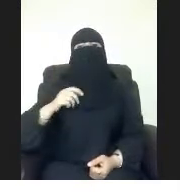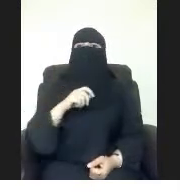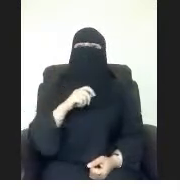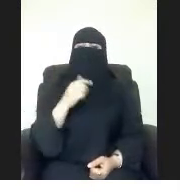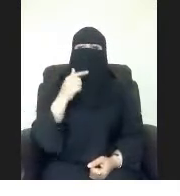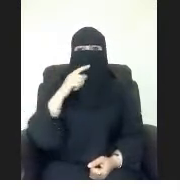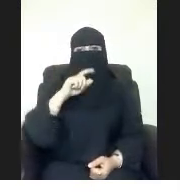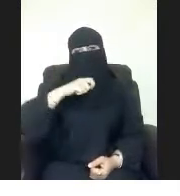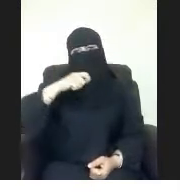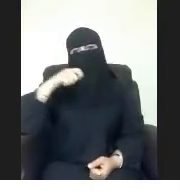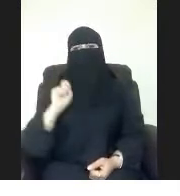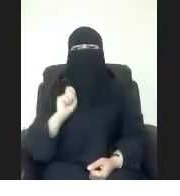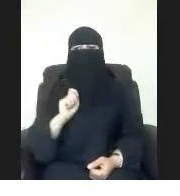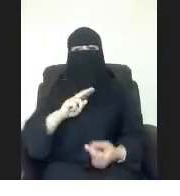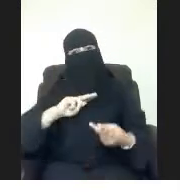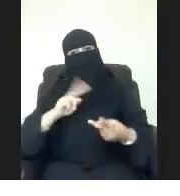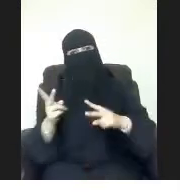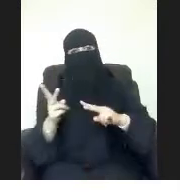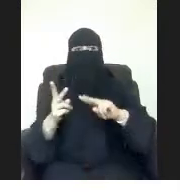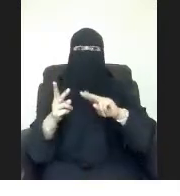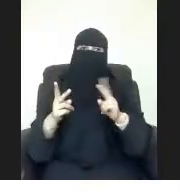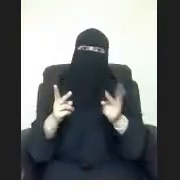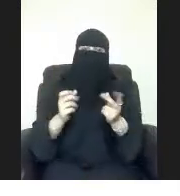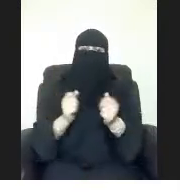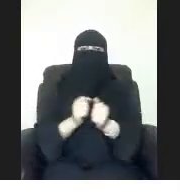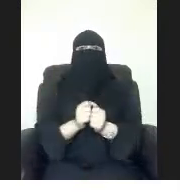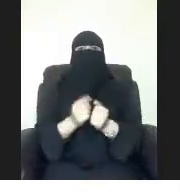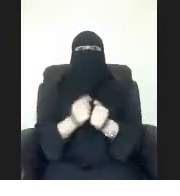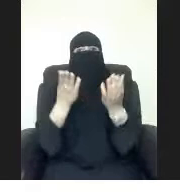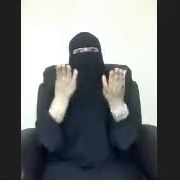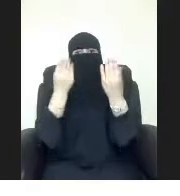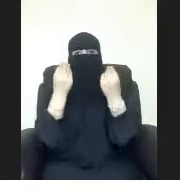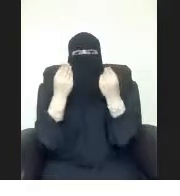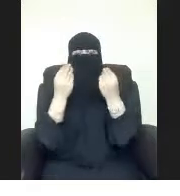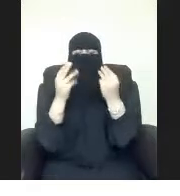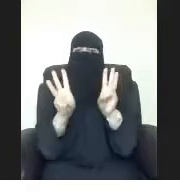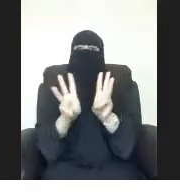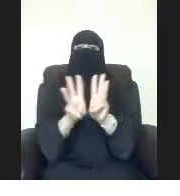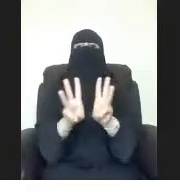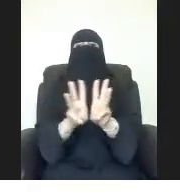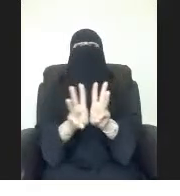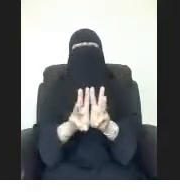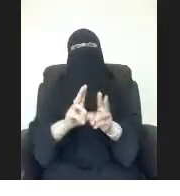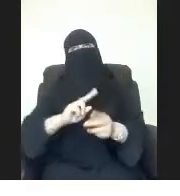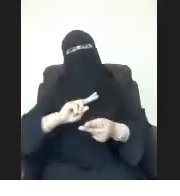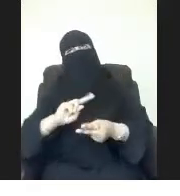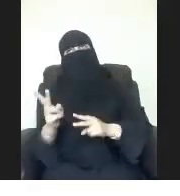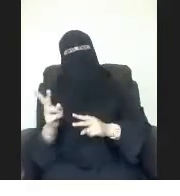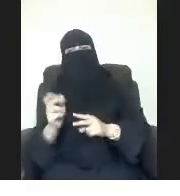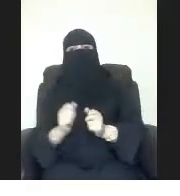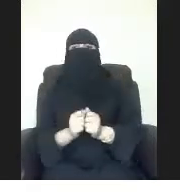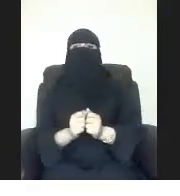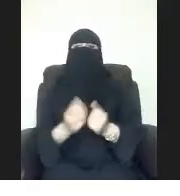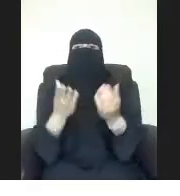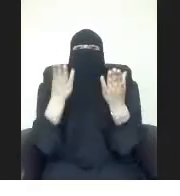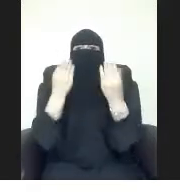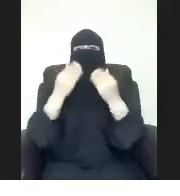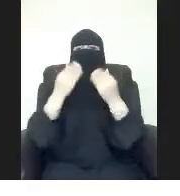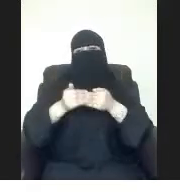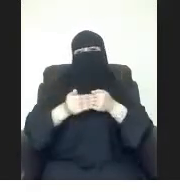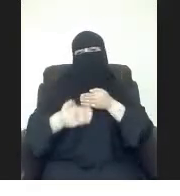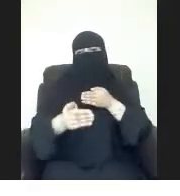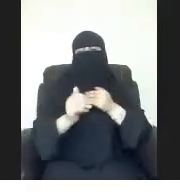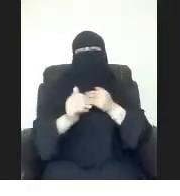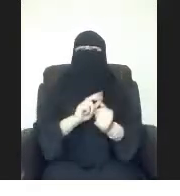إلكتروني؟ إذا قلنا أن التعليم إلكتروني المفروض يكون e-education، أما e-learning المفروض يكون تعلم إلكتروني.